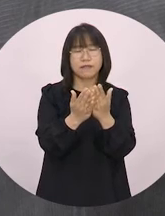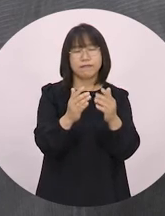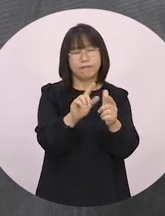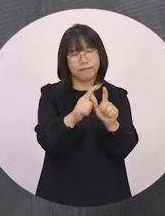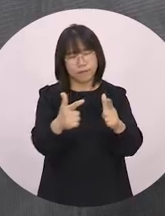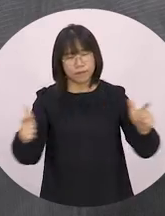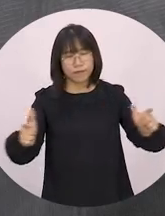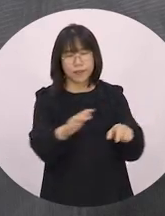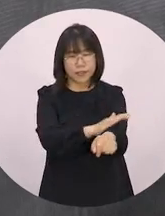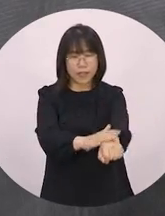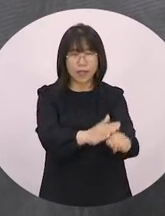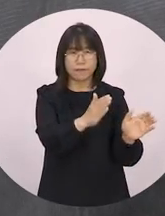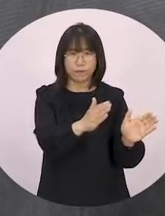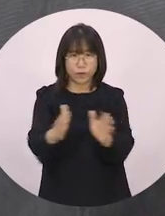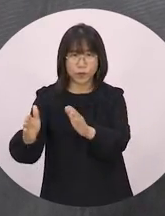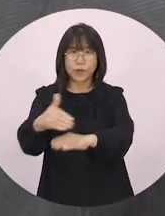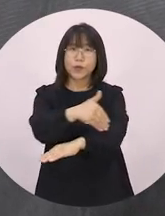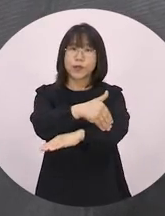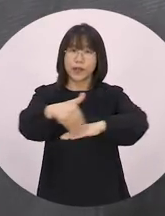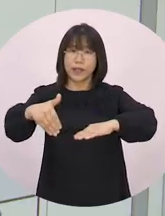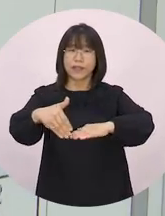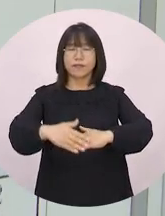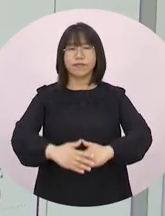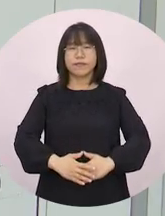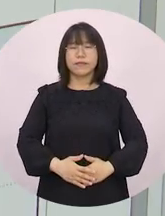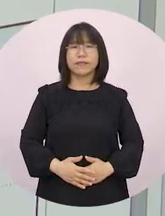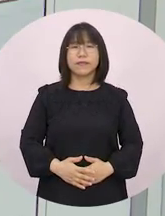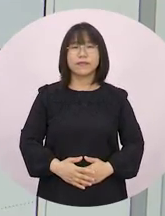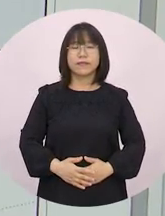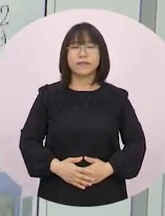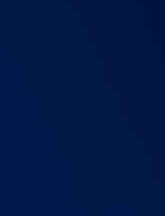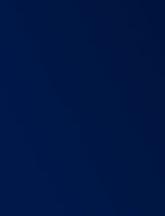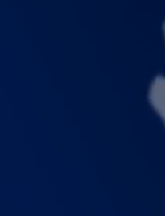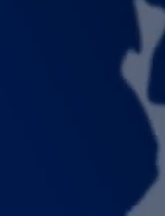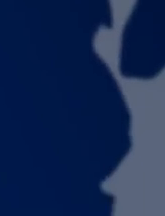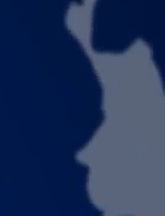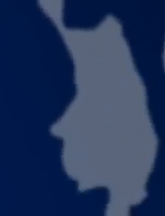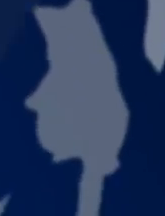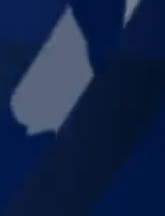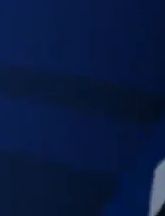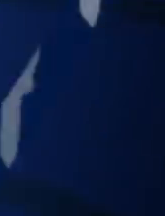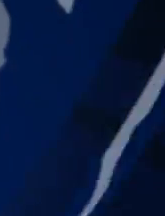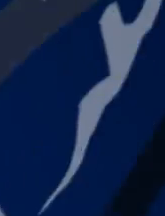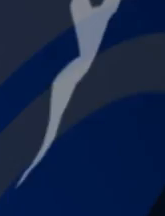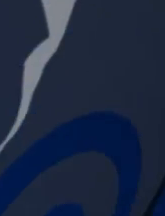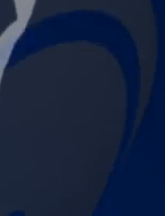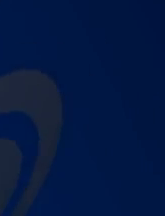이용자의 폭을 더욱 넓혀나갈 계획입니다.